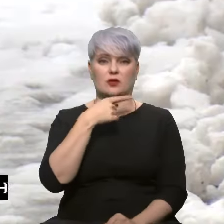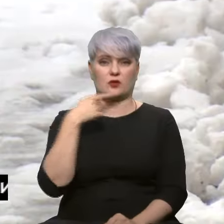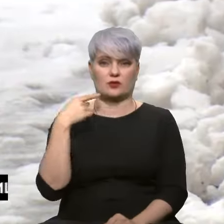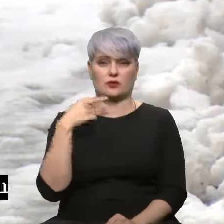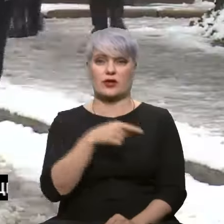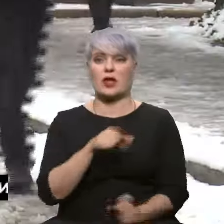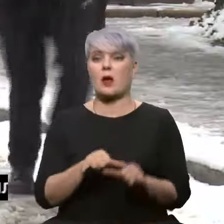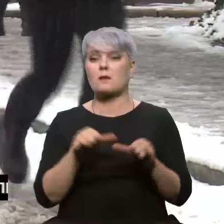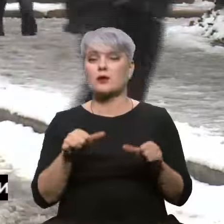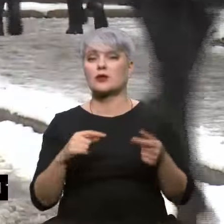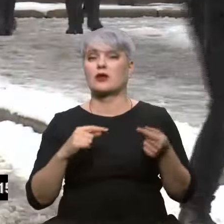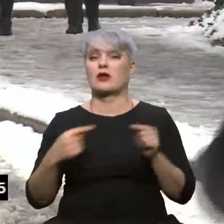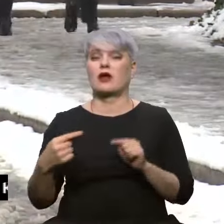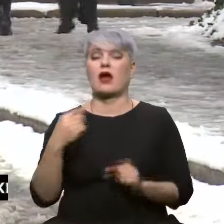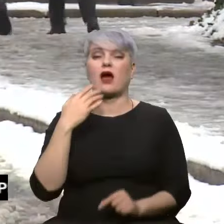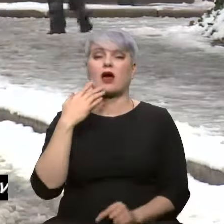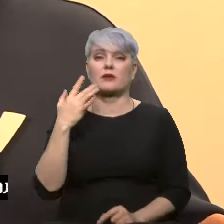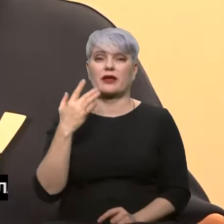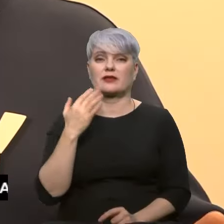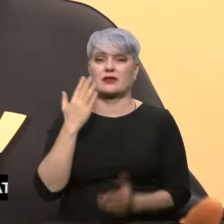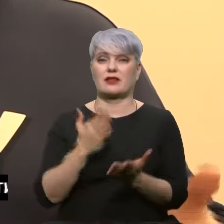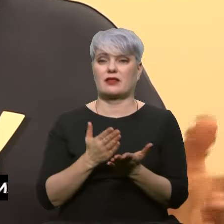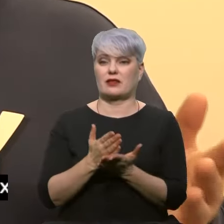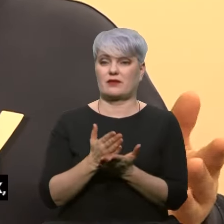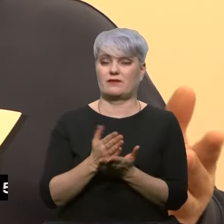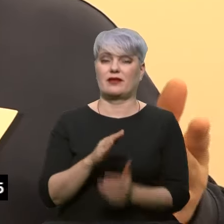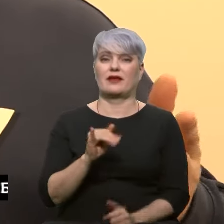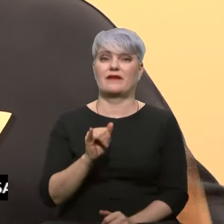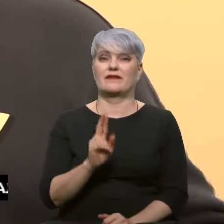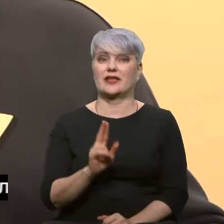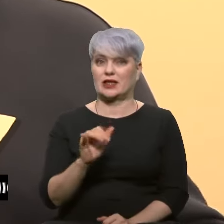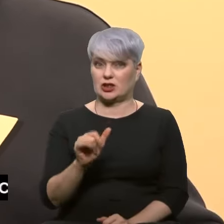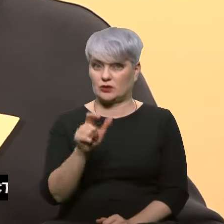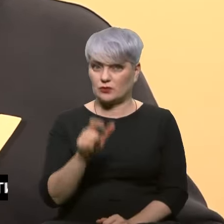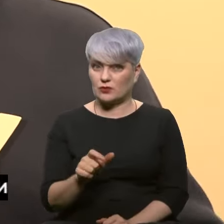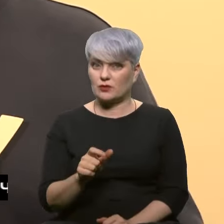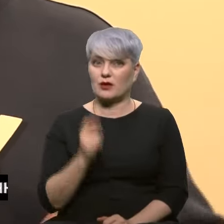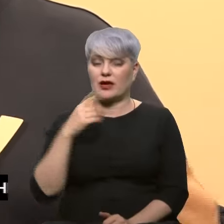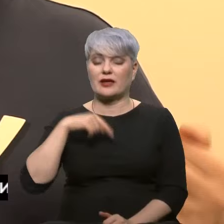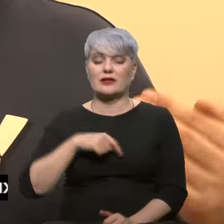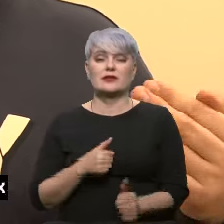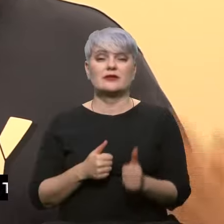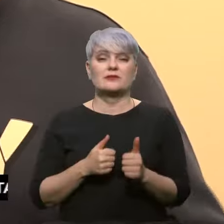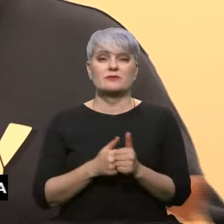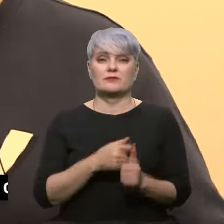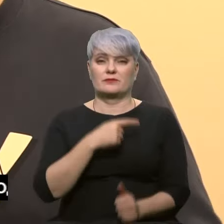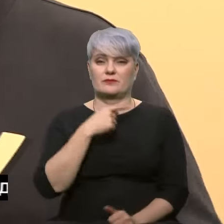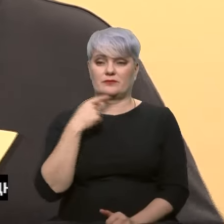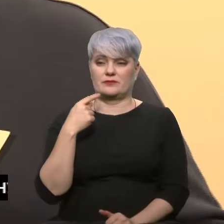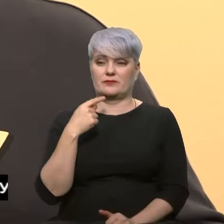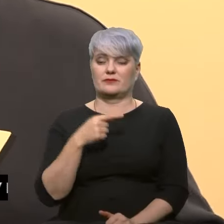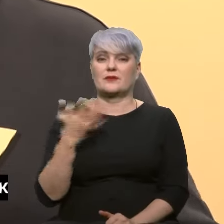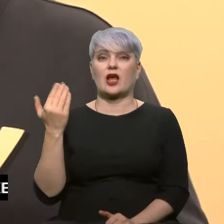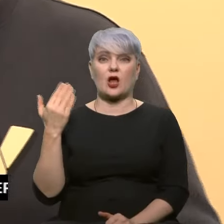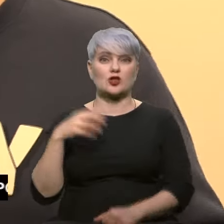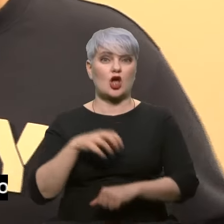поширені антиамериканські наративи, додає Панченко. Фіцо ідеологічно близький до Росії. Все-таки нагадаю, що він